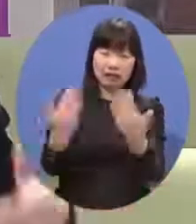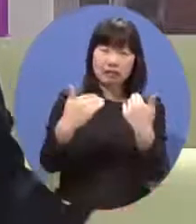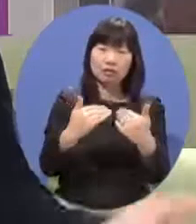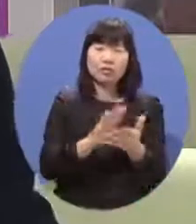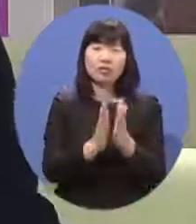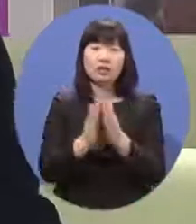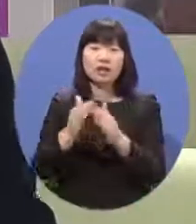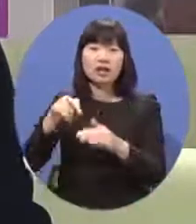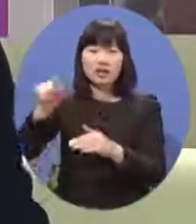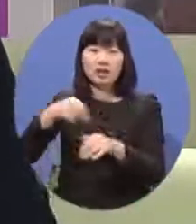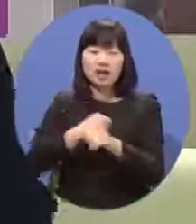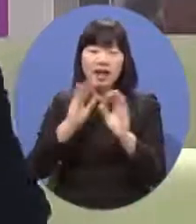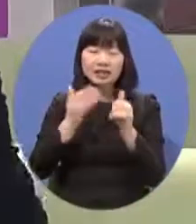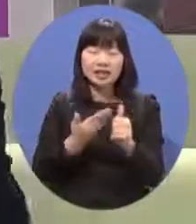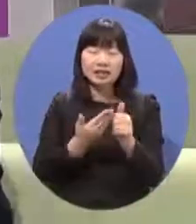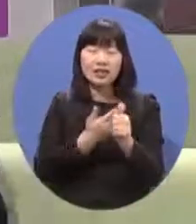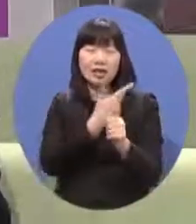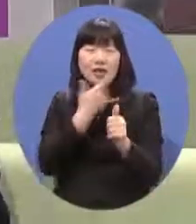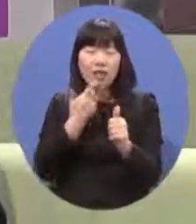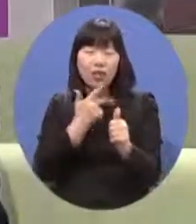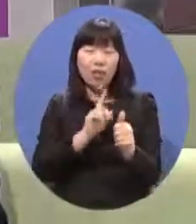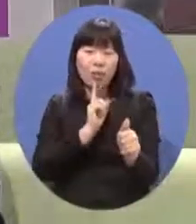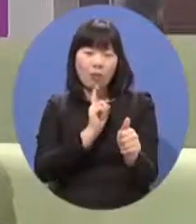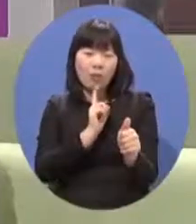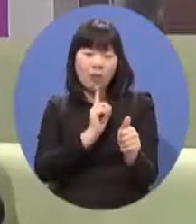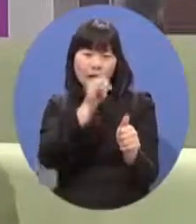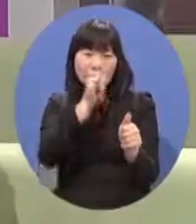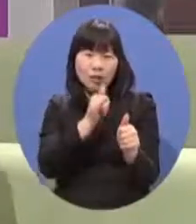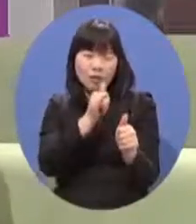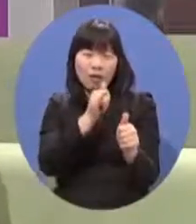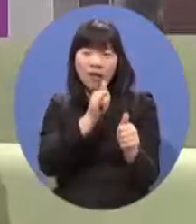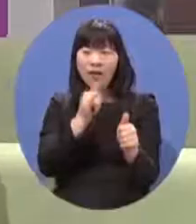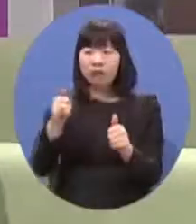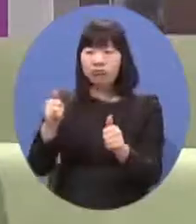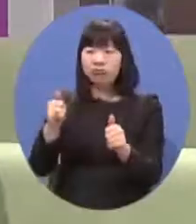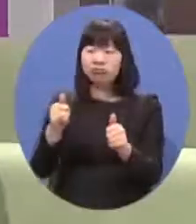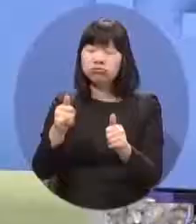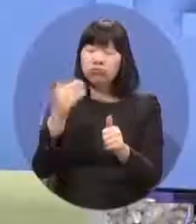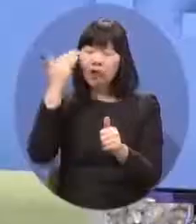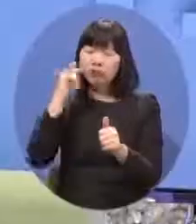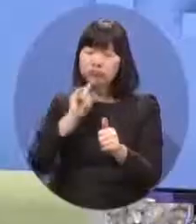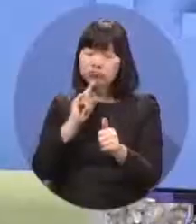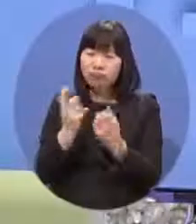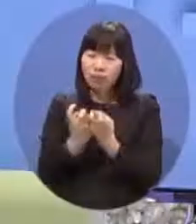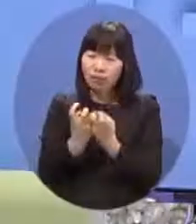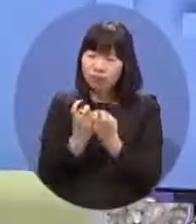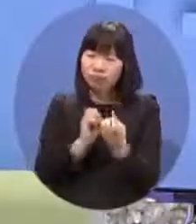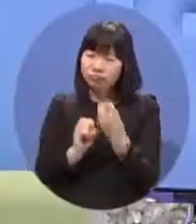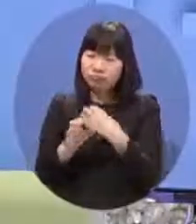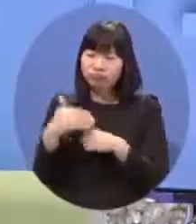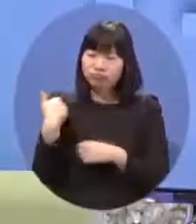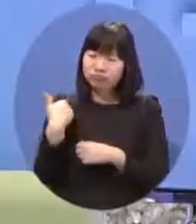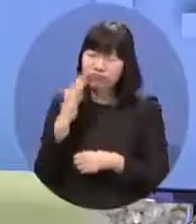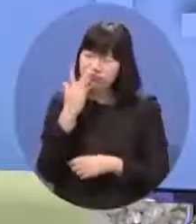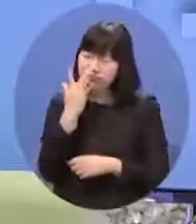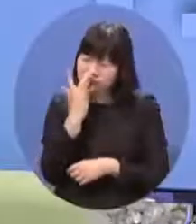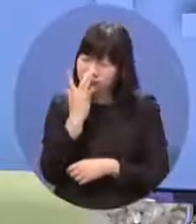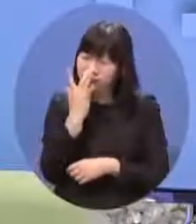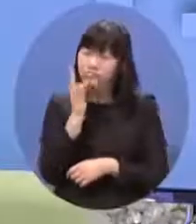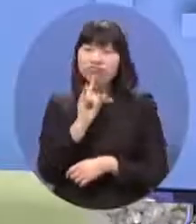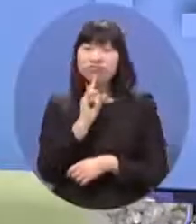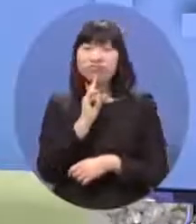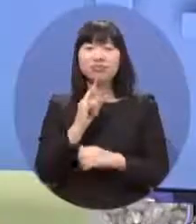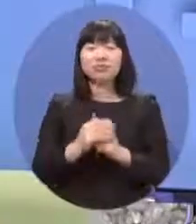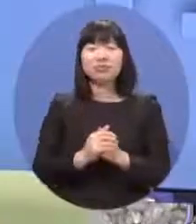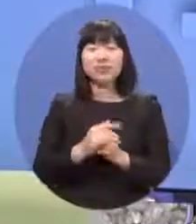아이한테 How was your day? 어떻게 대답할지 모르는데 질문이 막 날라와요. Fine, good. 이렇게 네. 하잖아요. 그렇죠. 그러니까 어머니들도 그런